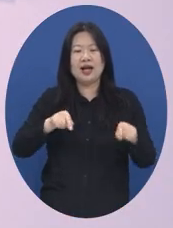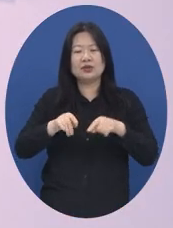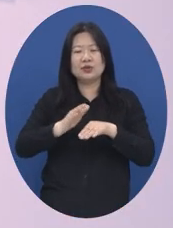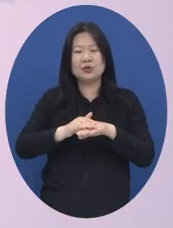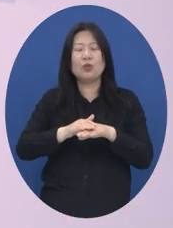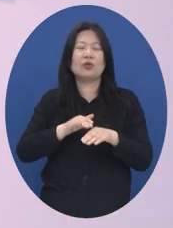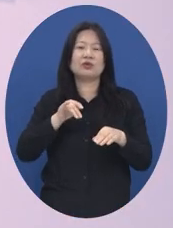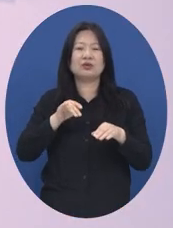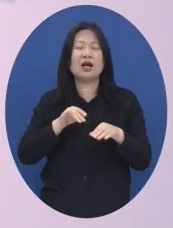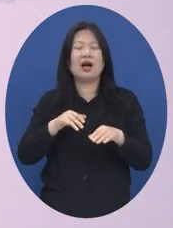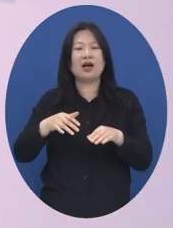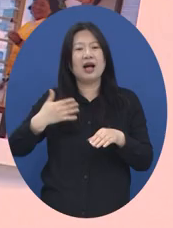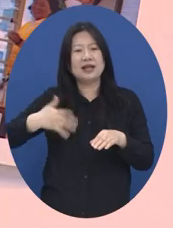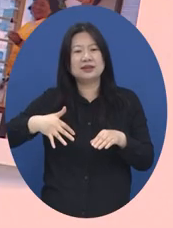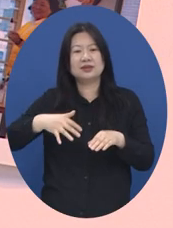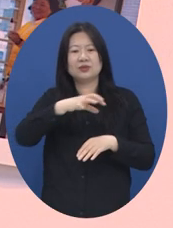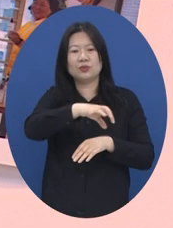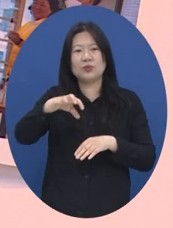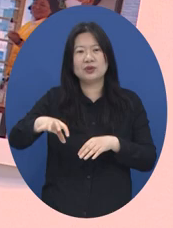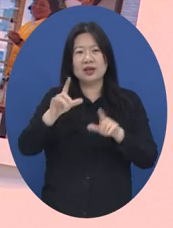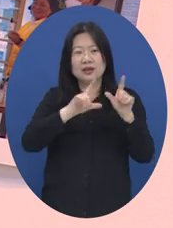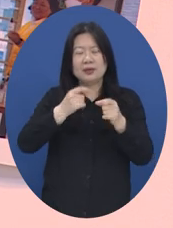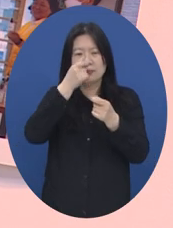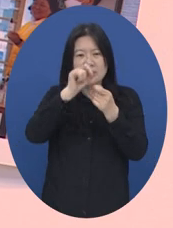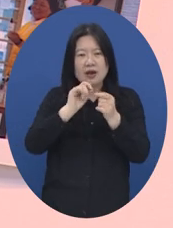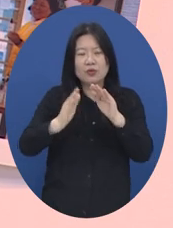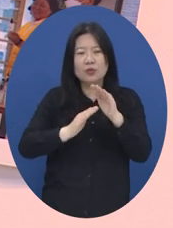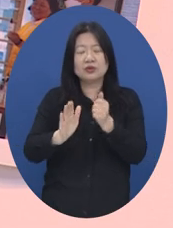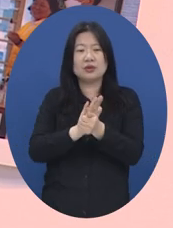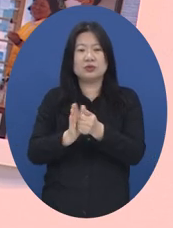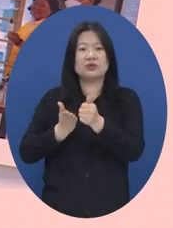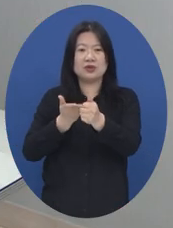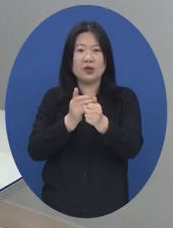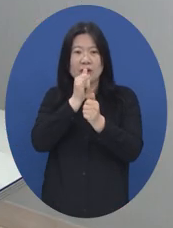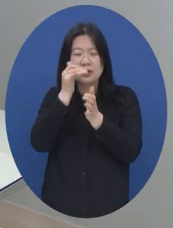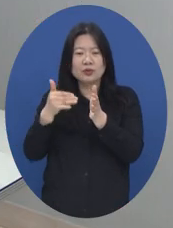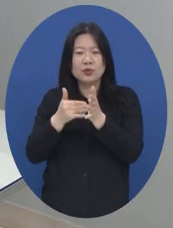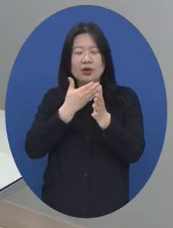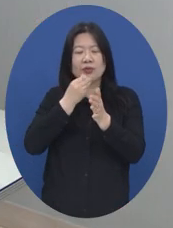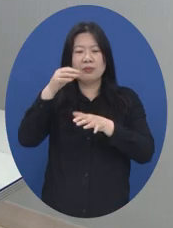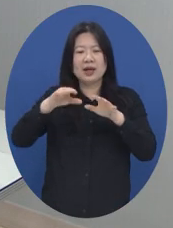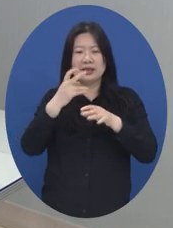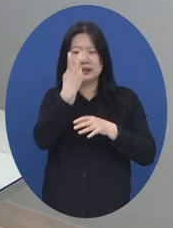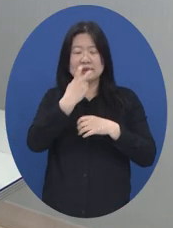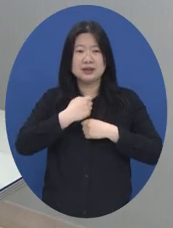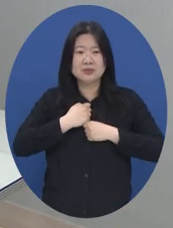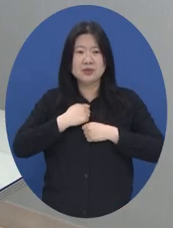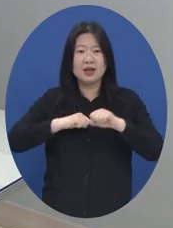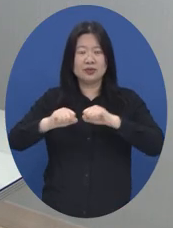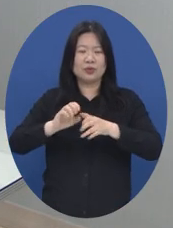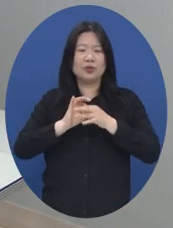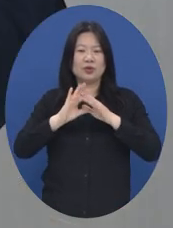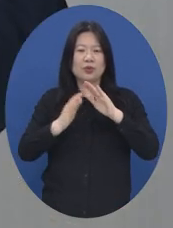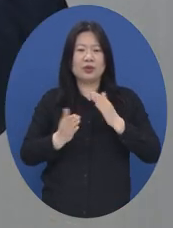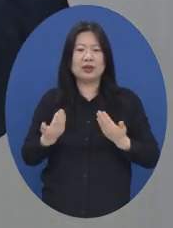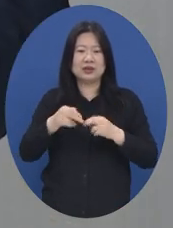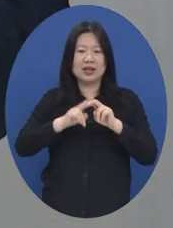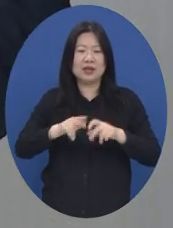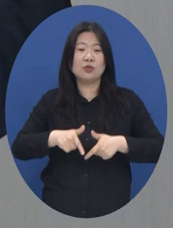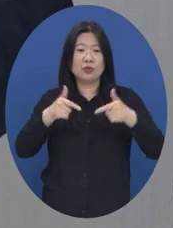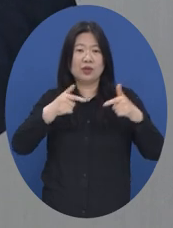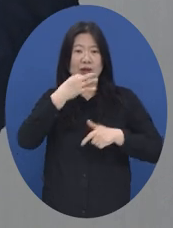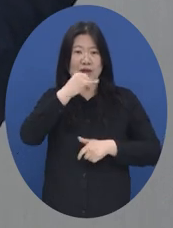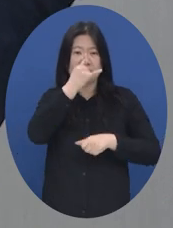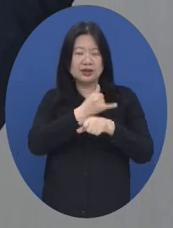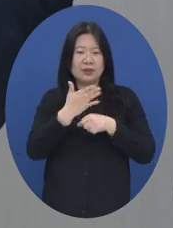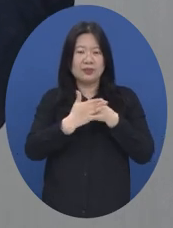손길이 미치지 못하는 주민들에게 생활 밀착형 공공서비스를 제공하고 행복마을 지킴이 활동을 통한 공공일자리 창출 효과까지